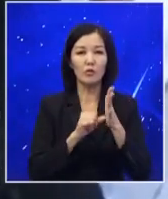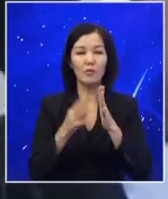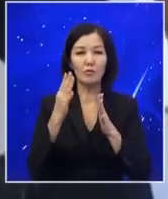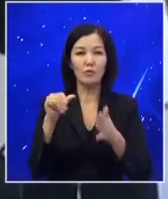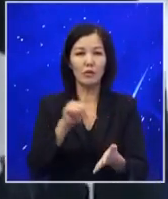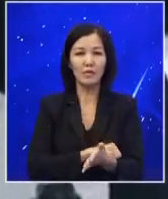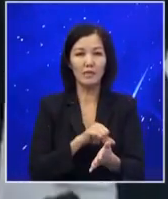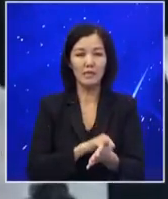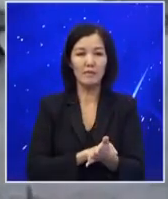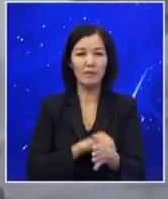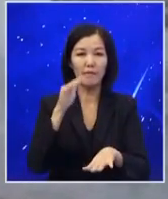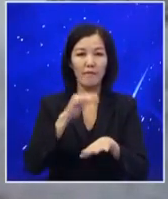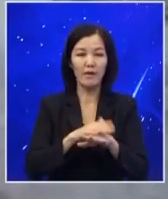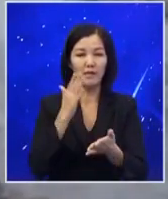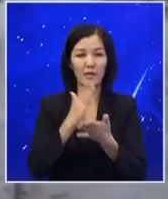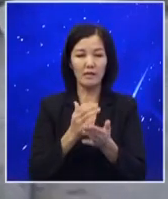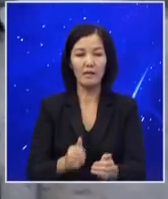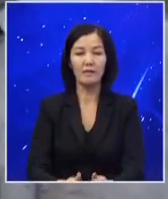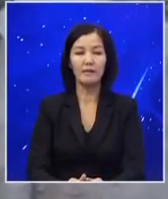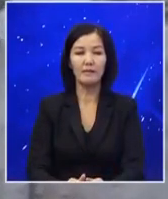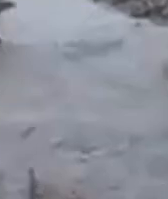364 есірткімен айналысу дерегі анықталған.